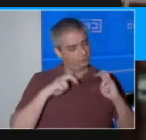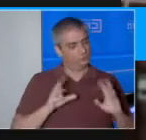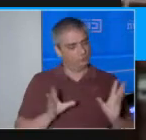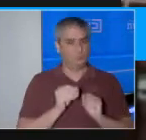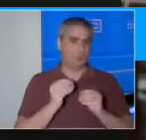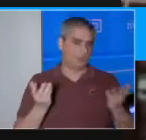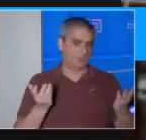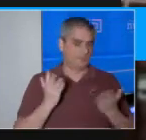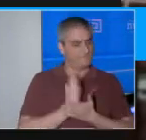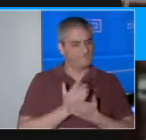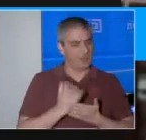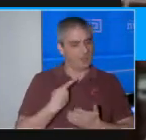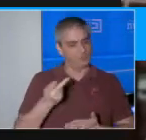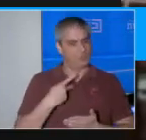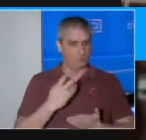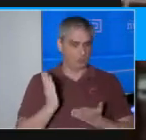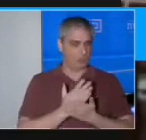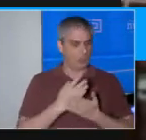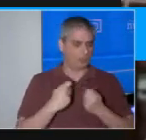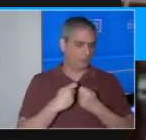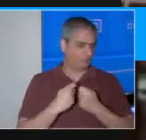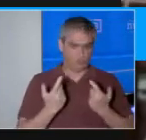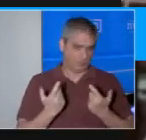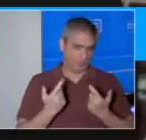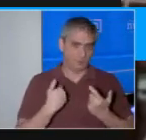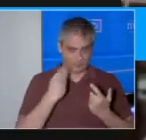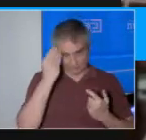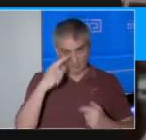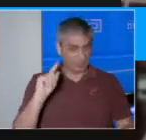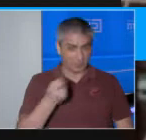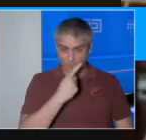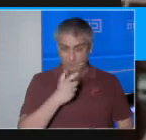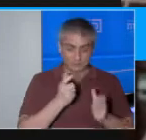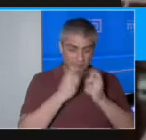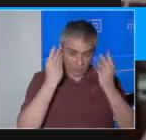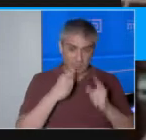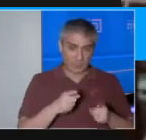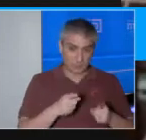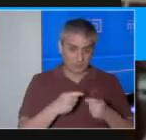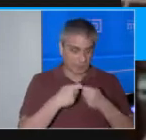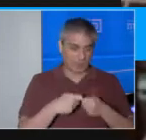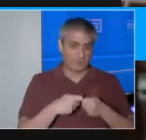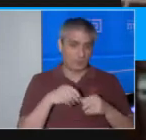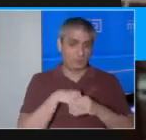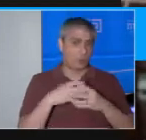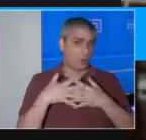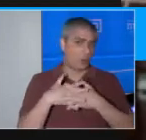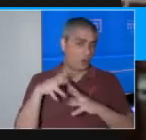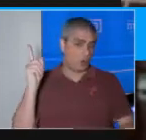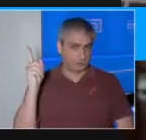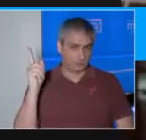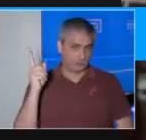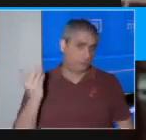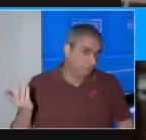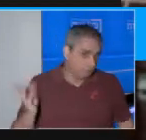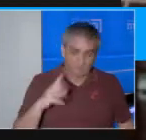יחד והחלטנו בהחלטה משותפת. אני גם מזכיר לכולם שהסיעות החרדיות חברות בקואליציה,